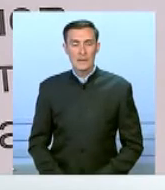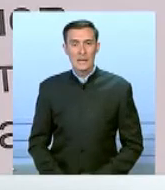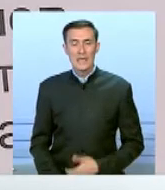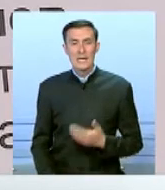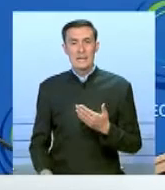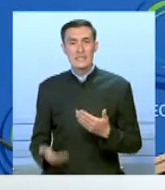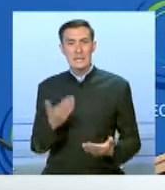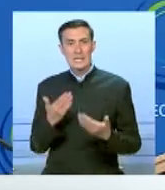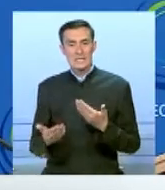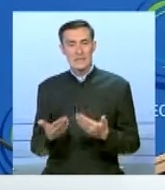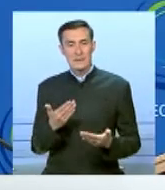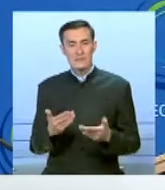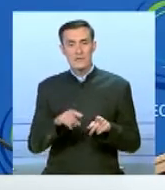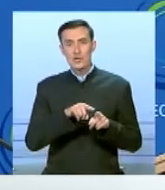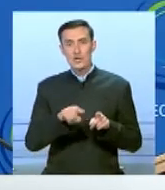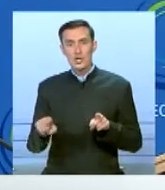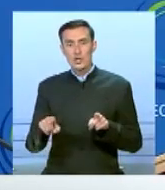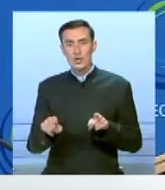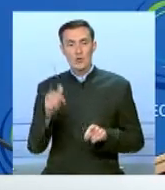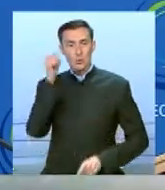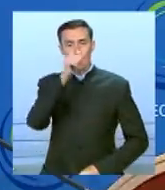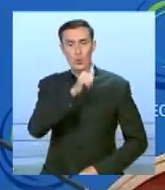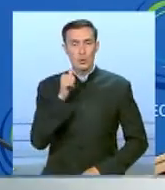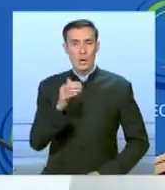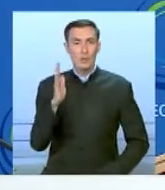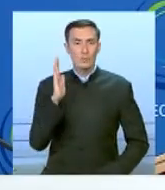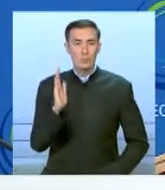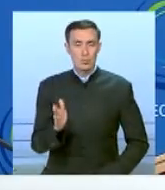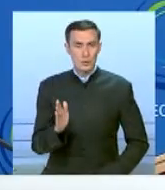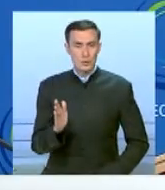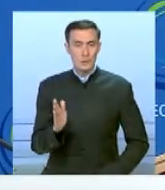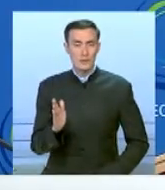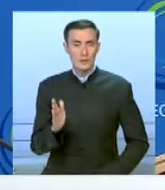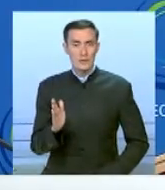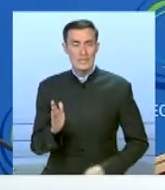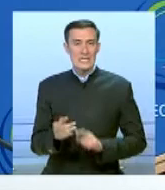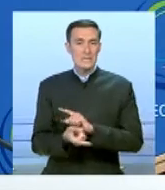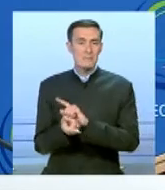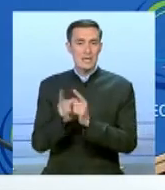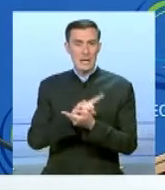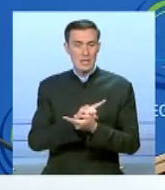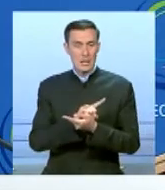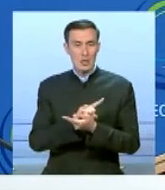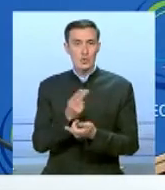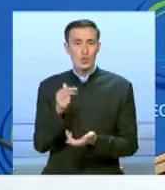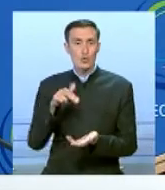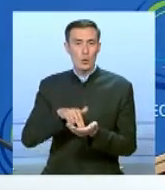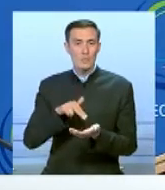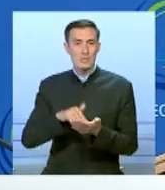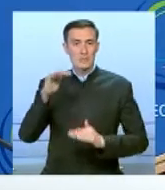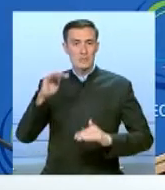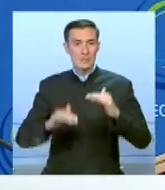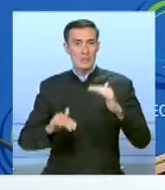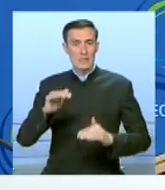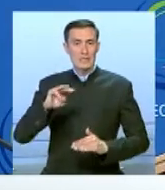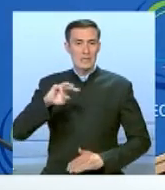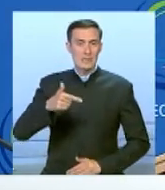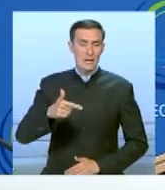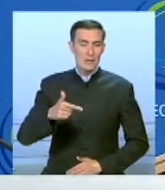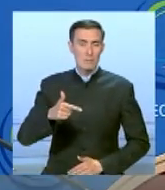Если в течение года произойдется, значит, изменение курса тенге